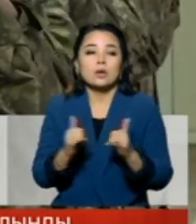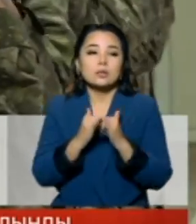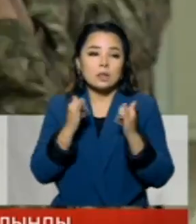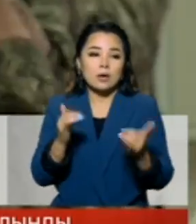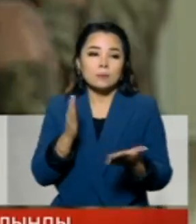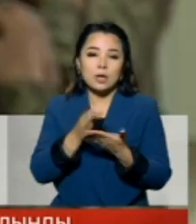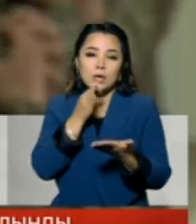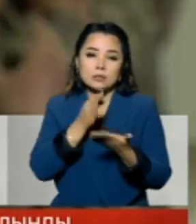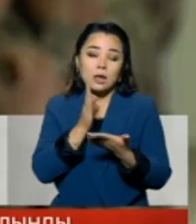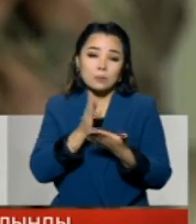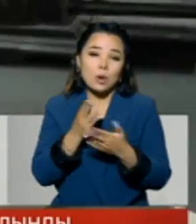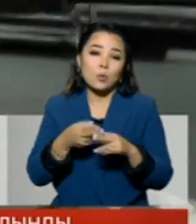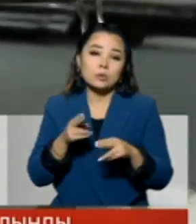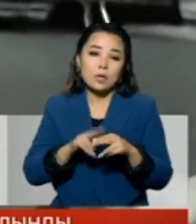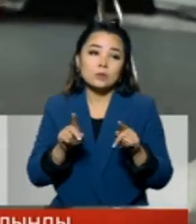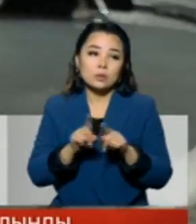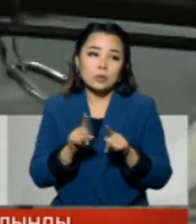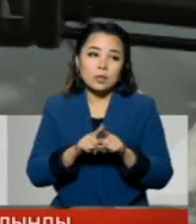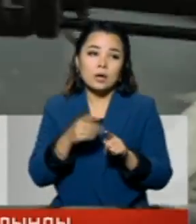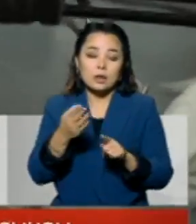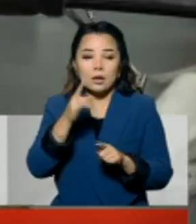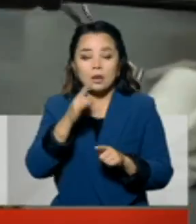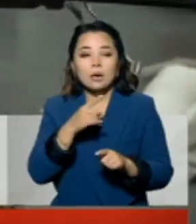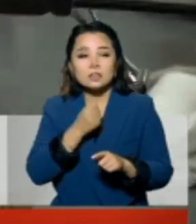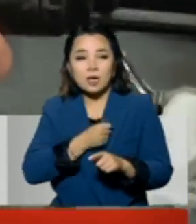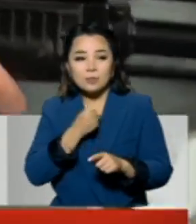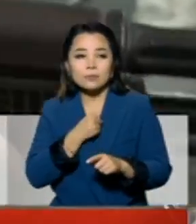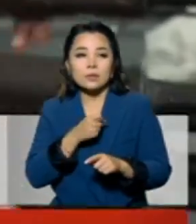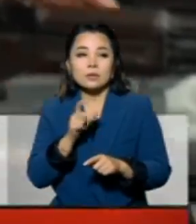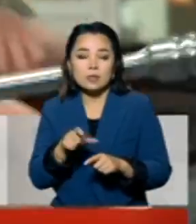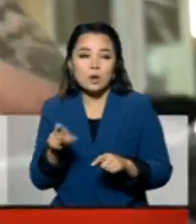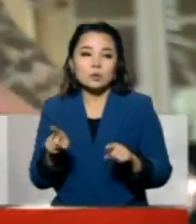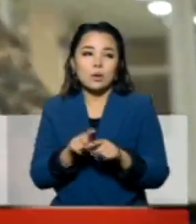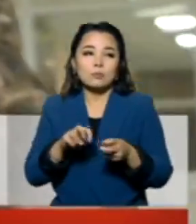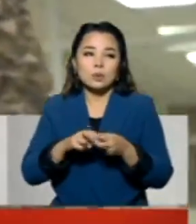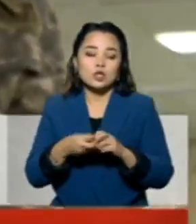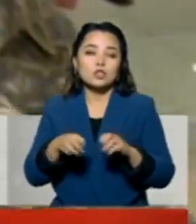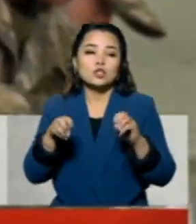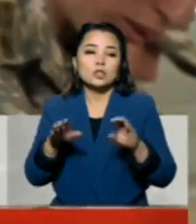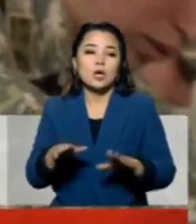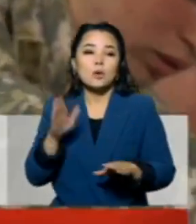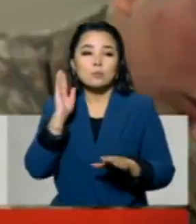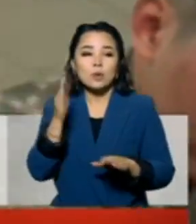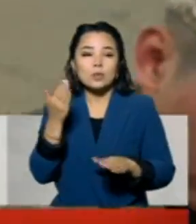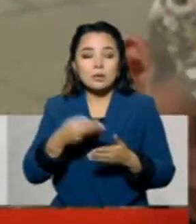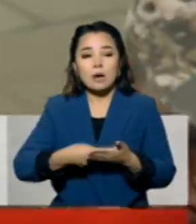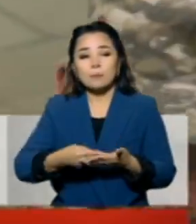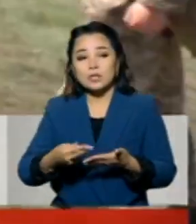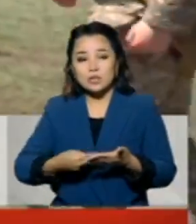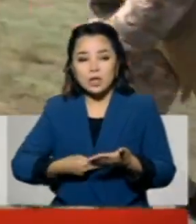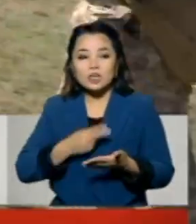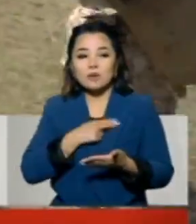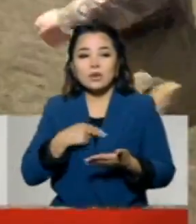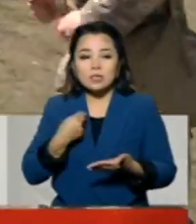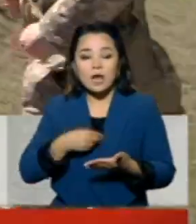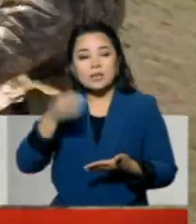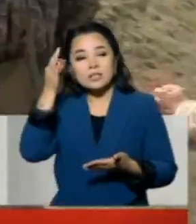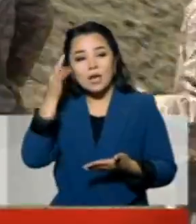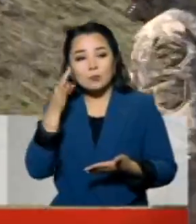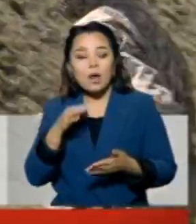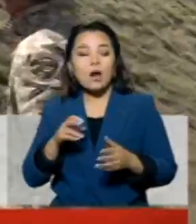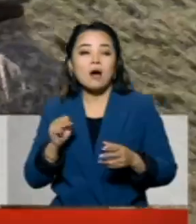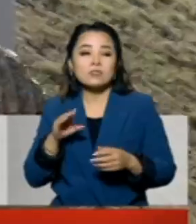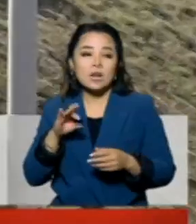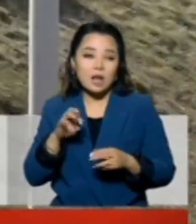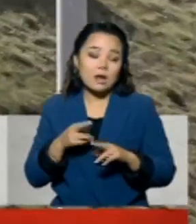дегенді алға тартады. Сондай-ақ, бұл казармадағы әлімжеттік мәселесін де шешпек. Сонымен бірге петицияда Швеция, Германия және